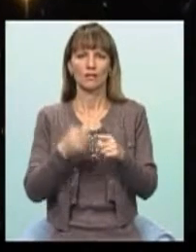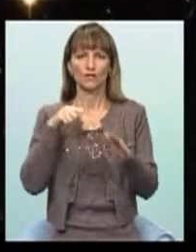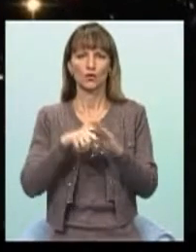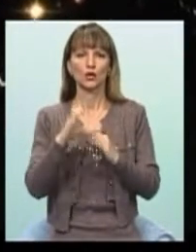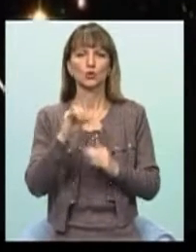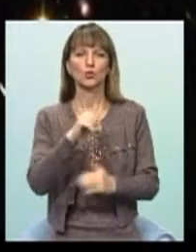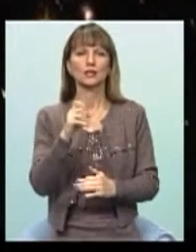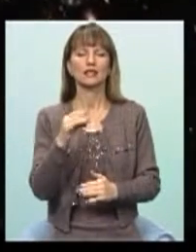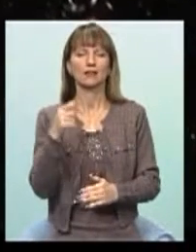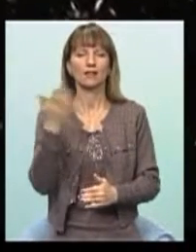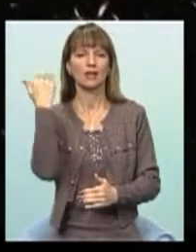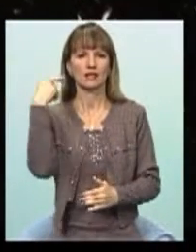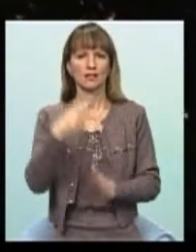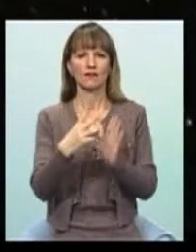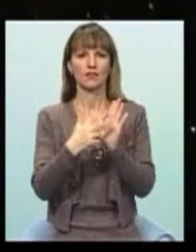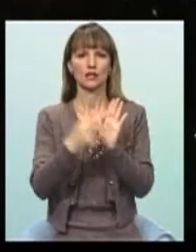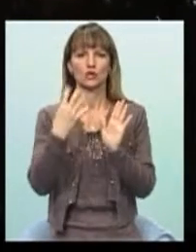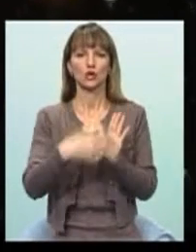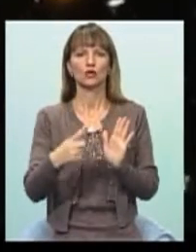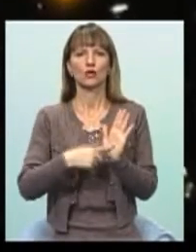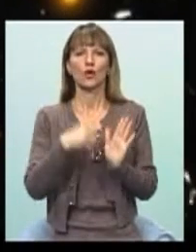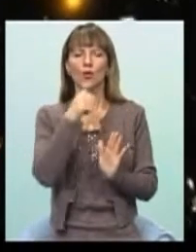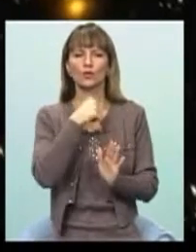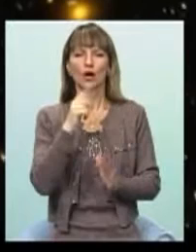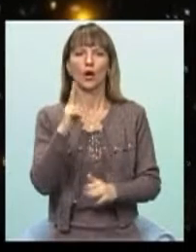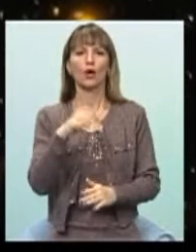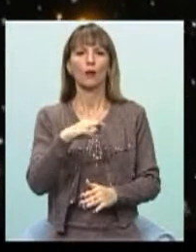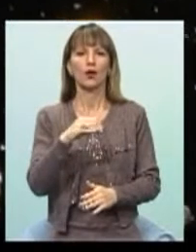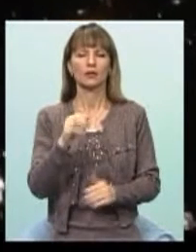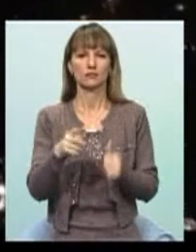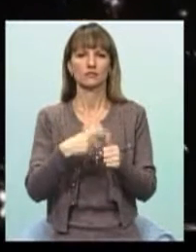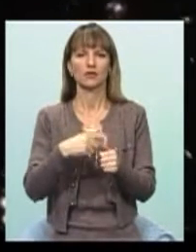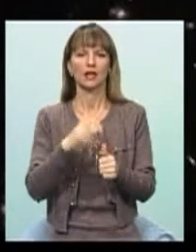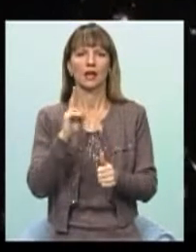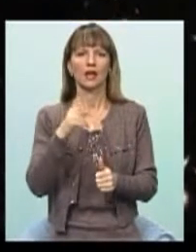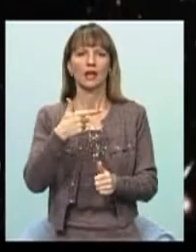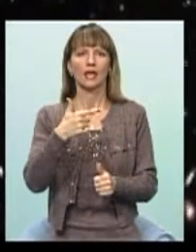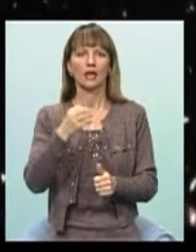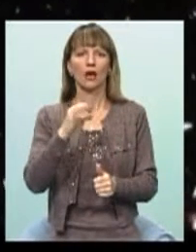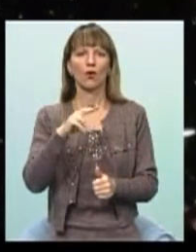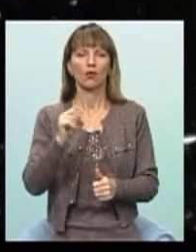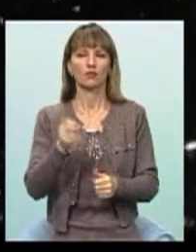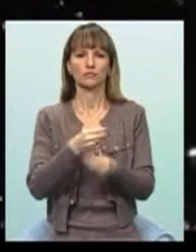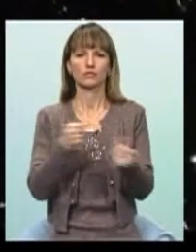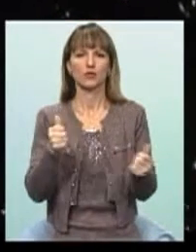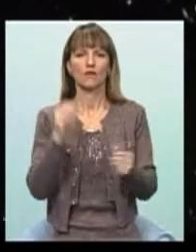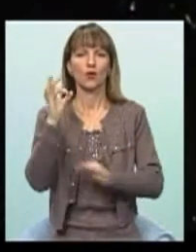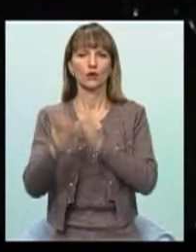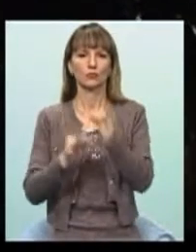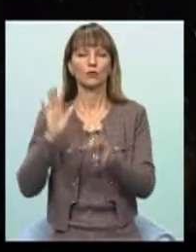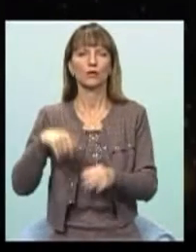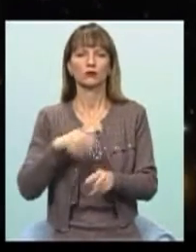далекому 1846 році комета під назвою Біела розпалася у космічному просторі, після чого на